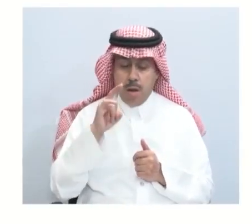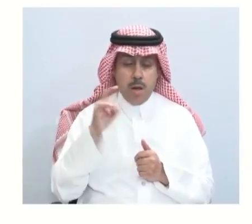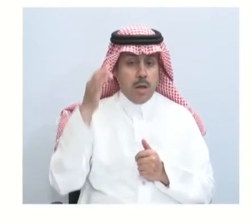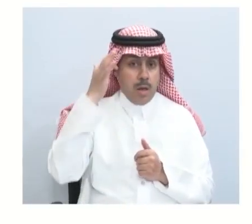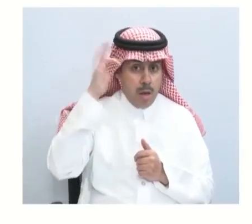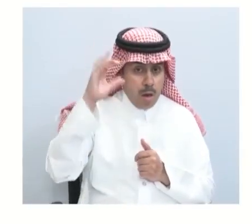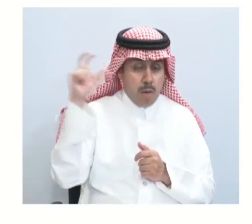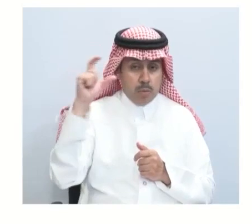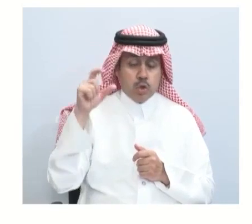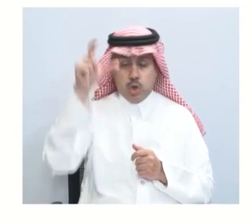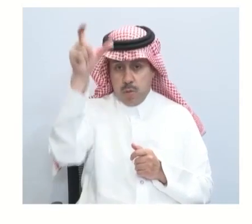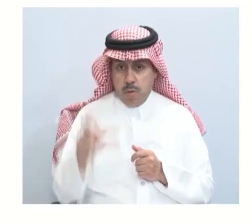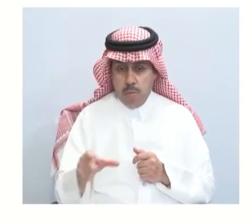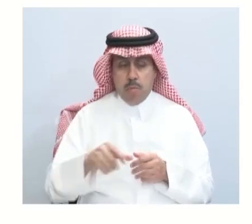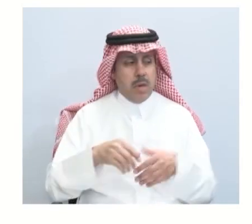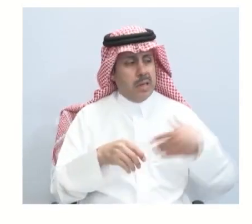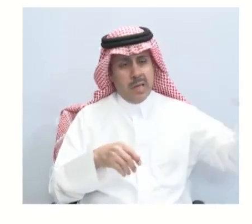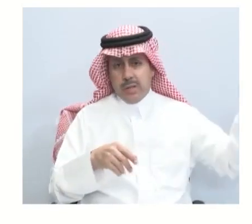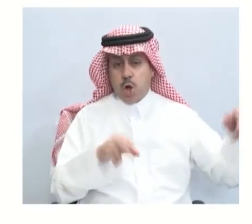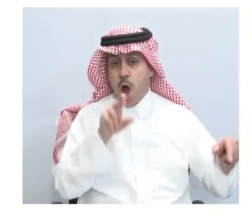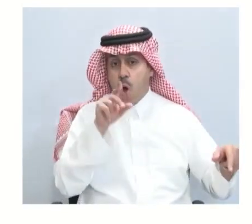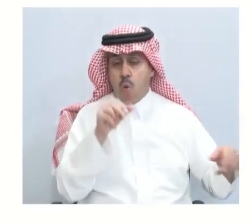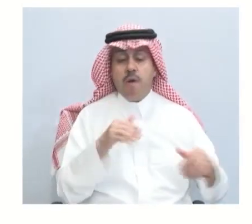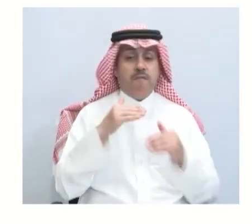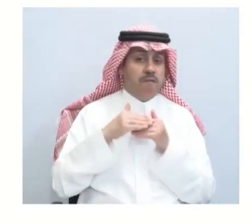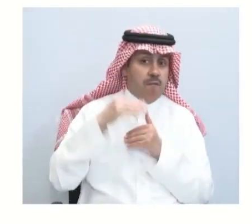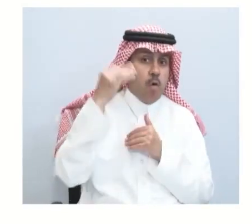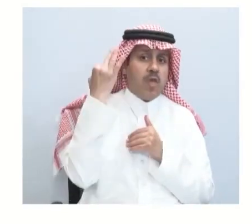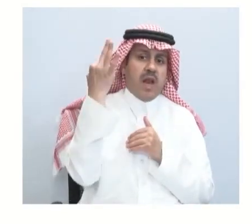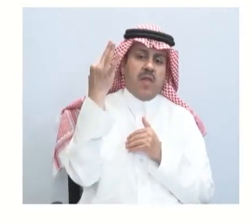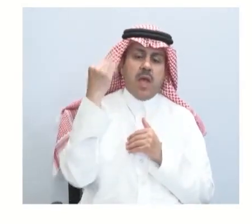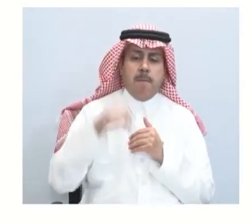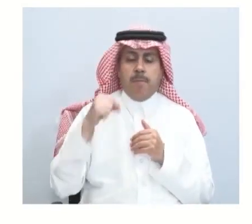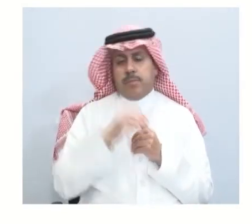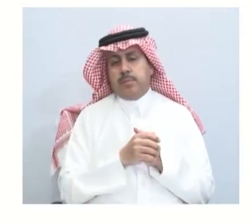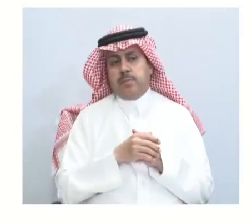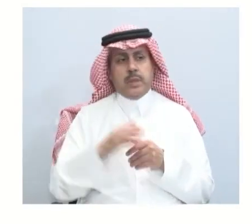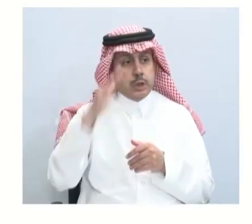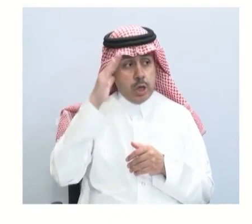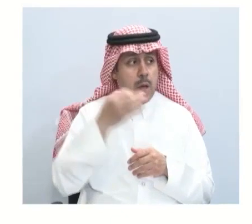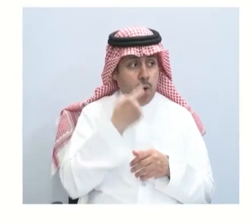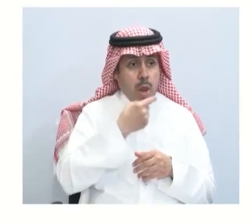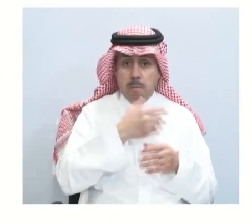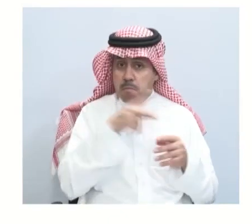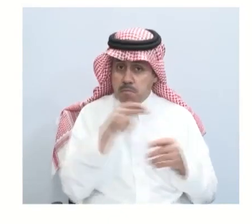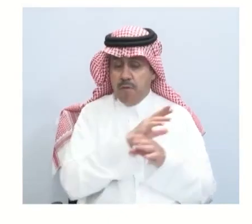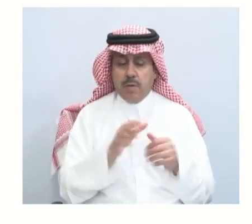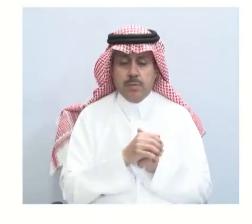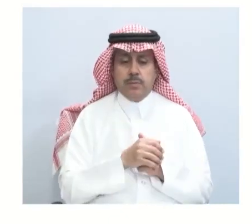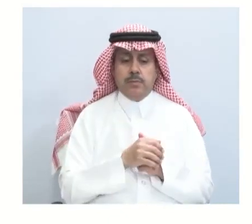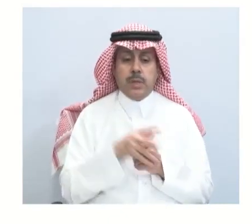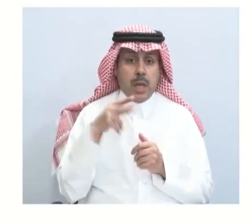يهجر اخاه فوق ث نقول لا يجوز الهجر فوق ثلاث ليال تترك السلام والكلام نقول ذلك كل لا